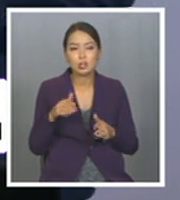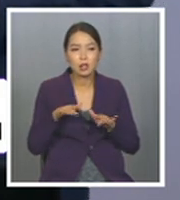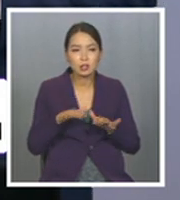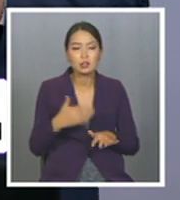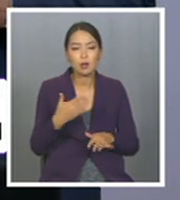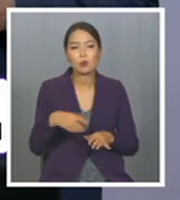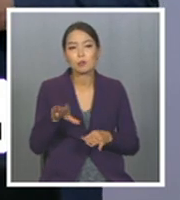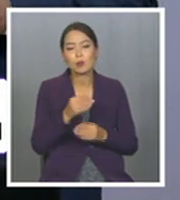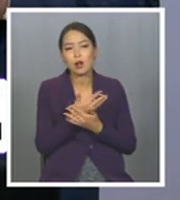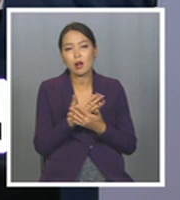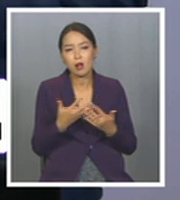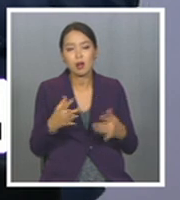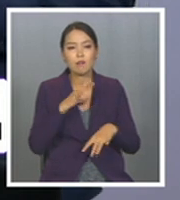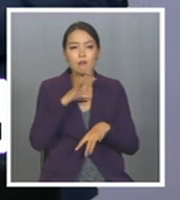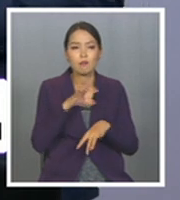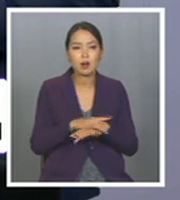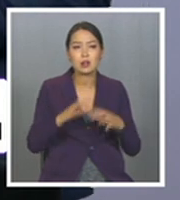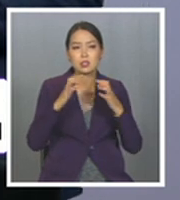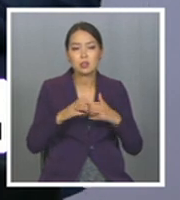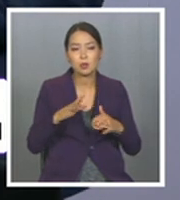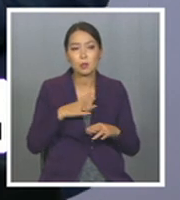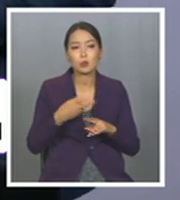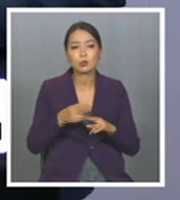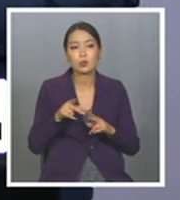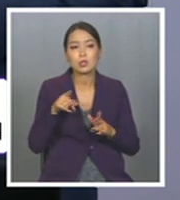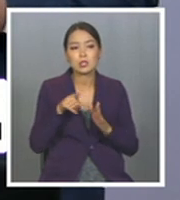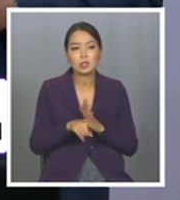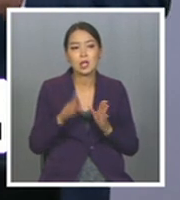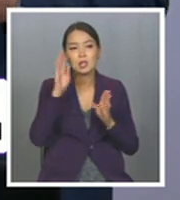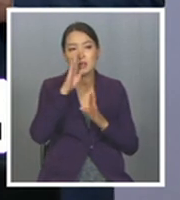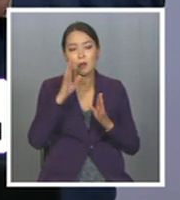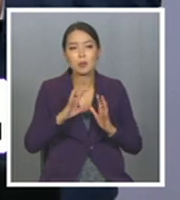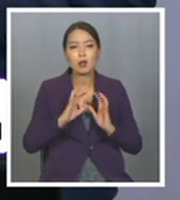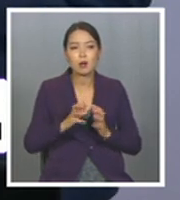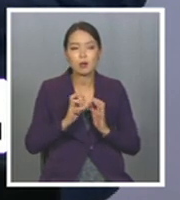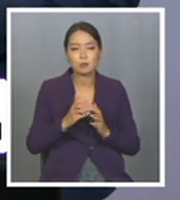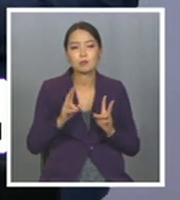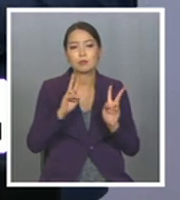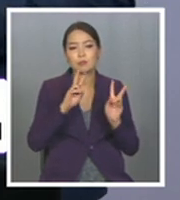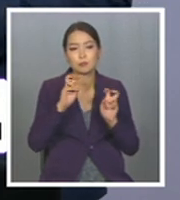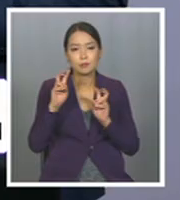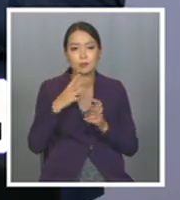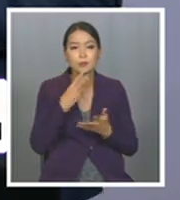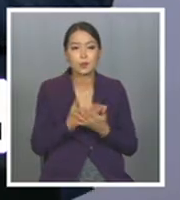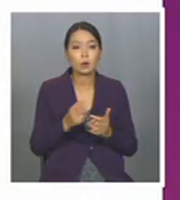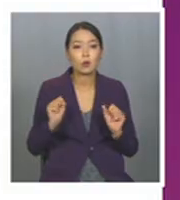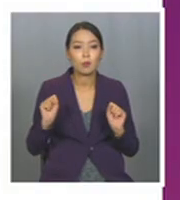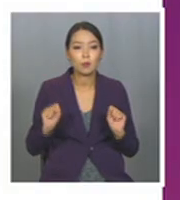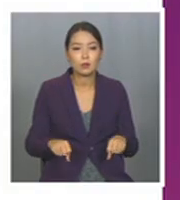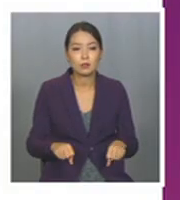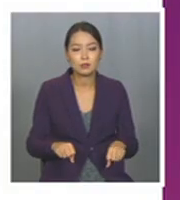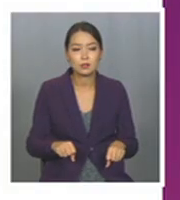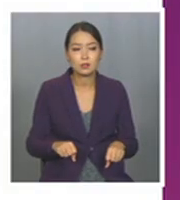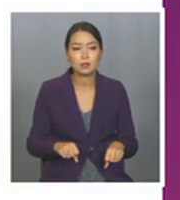түрлі факторларды зерттеді. Солардың ішінде табиғи географиялық факторларды да атап көрсетуімізге болады.